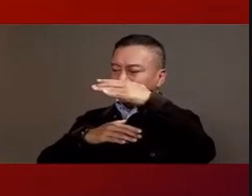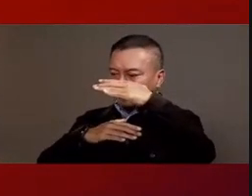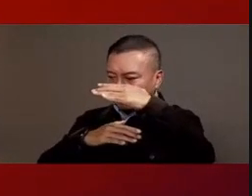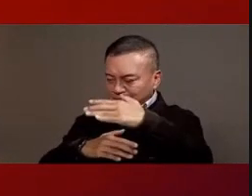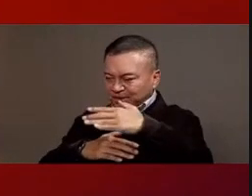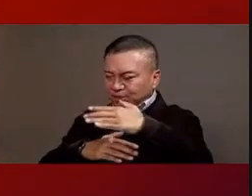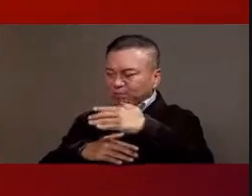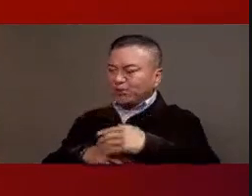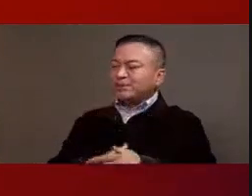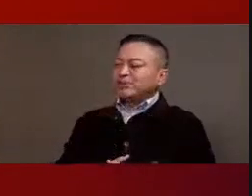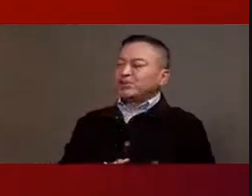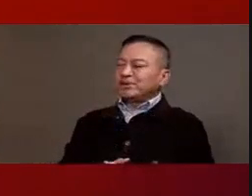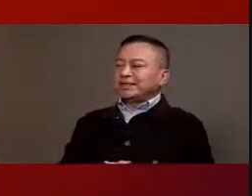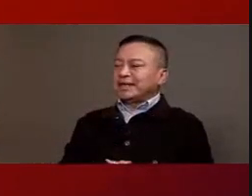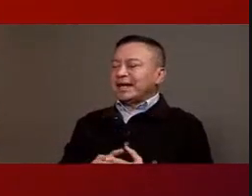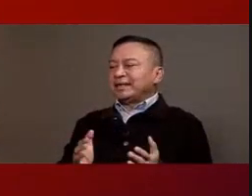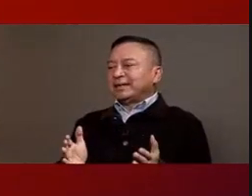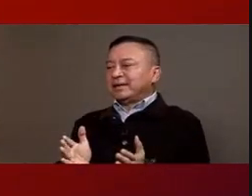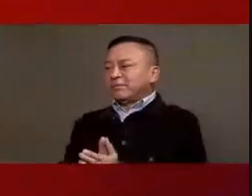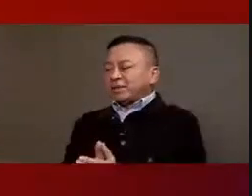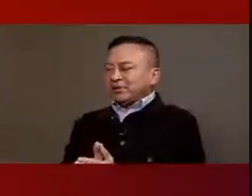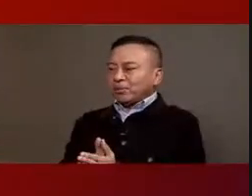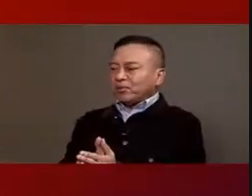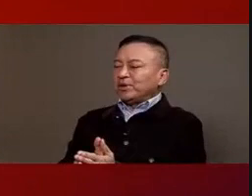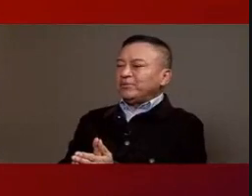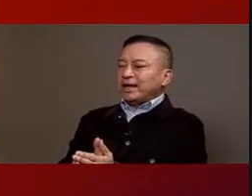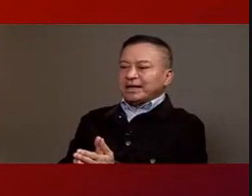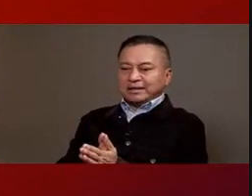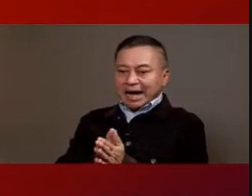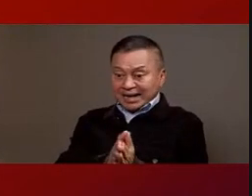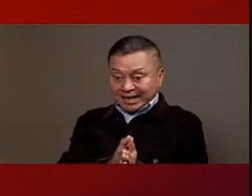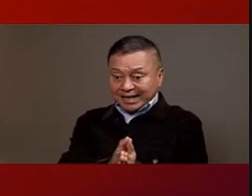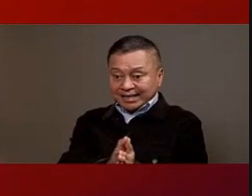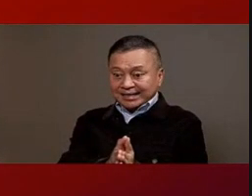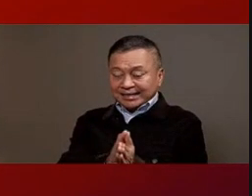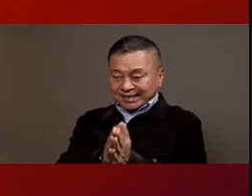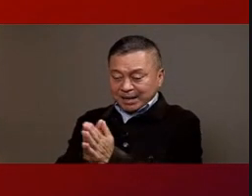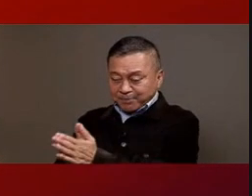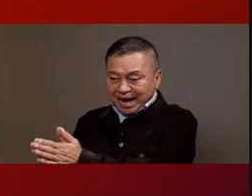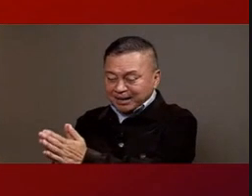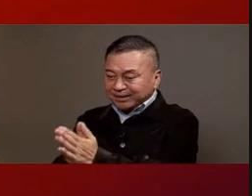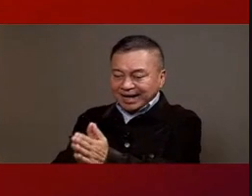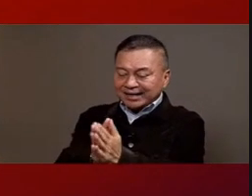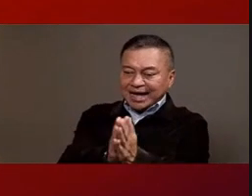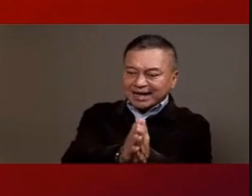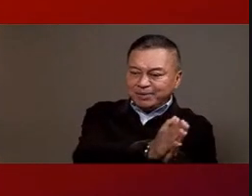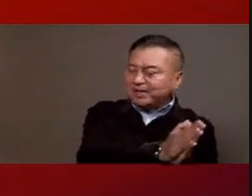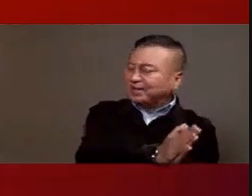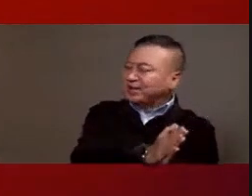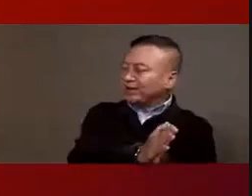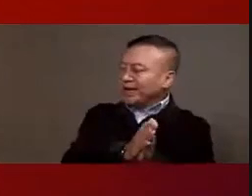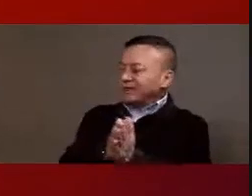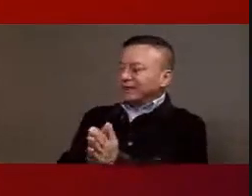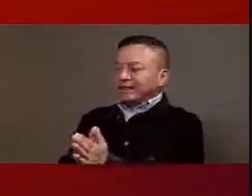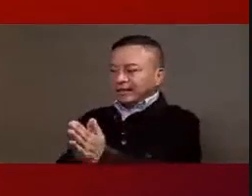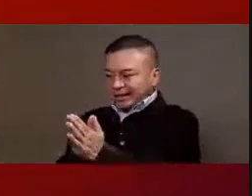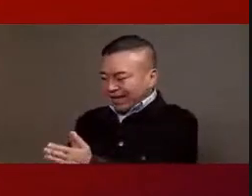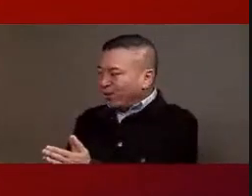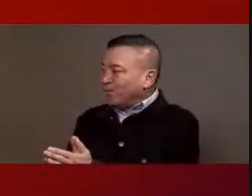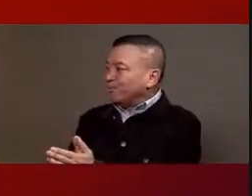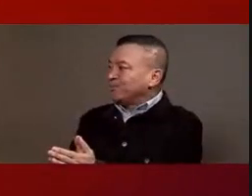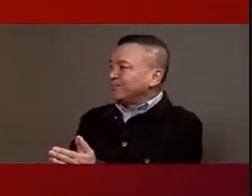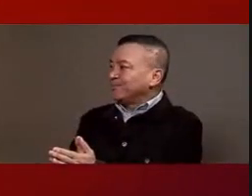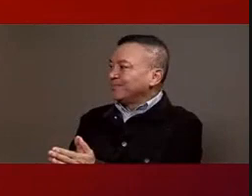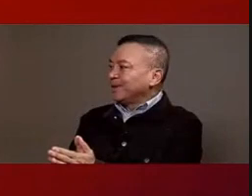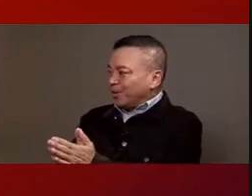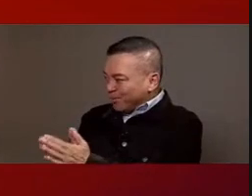ครับแล้วก็ไปจบลงที่เป็นโต๊ะเจรจามันไปจบลงที่ว่าด่านนี้นะครับด่านการค้านี่มีเยอะตลอดทางใ